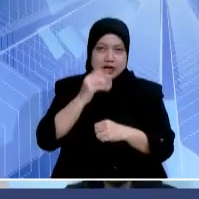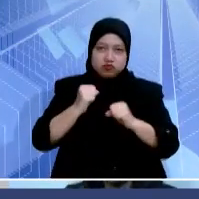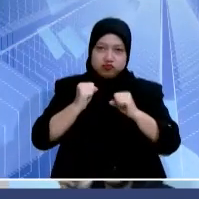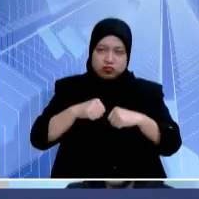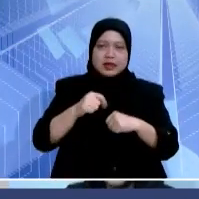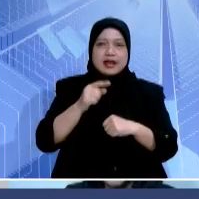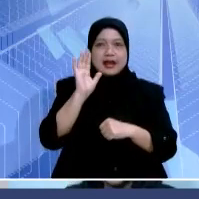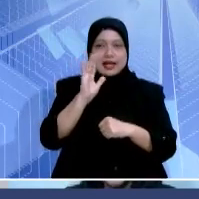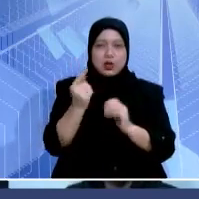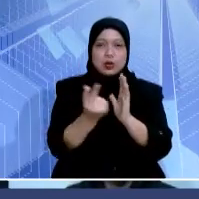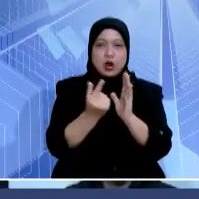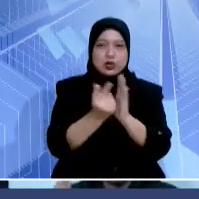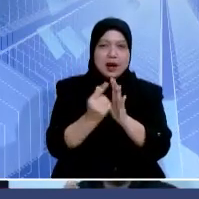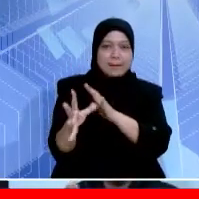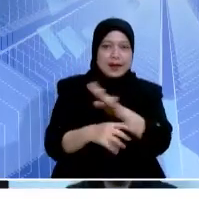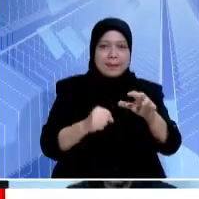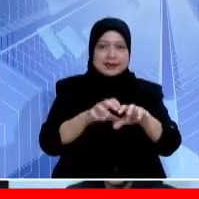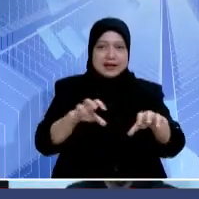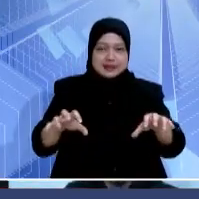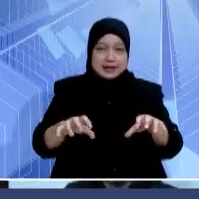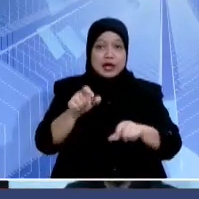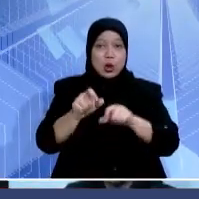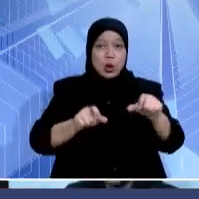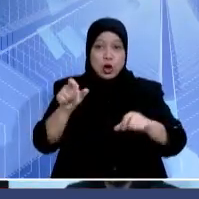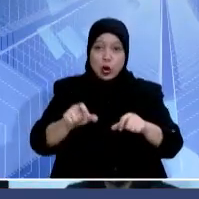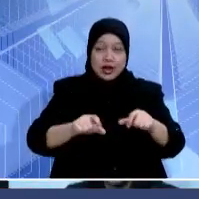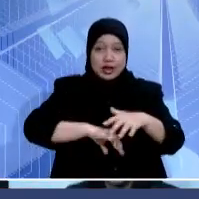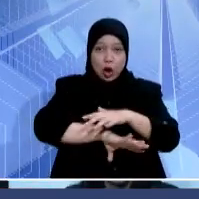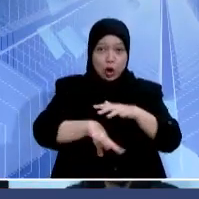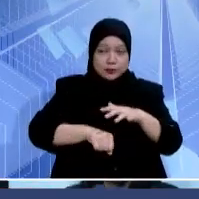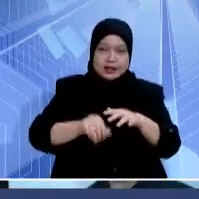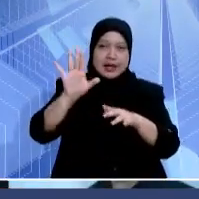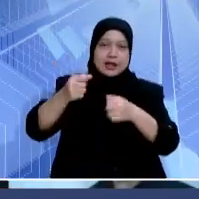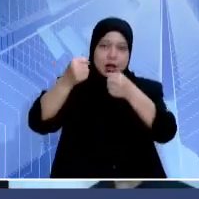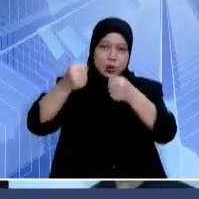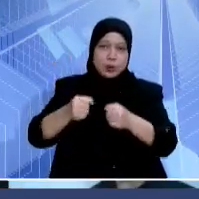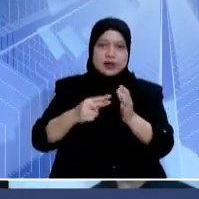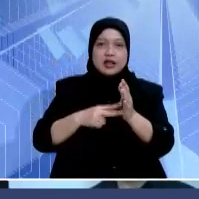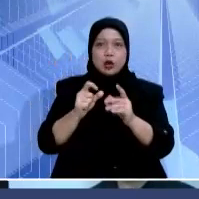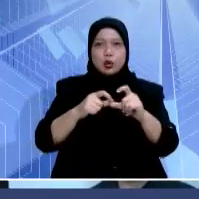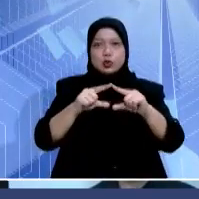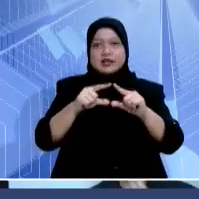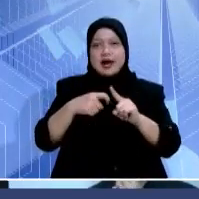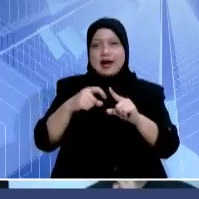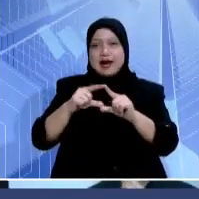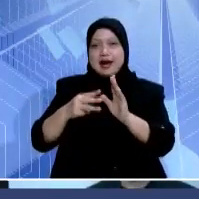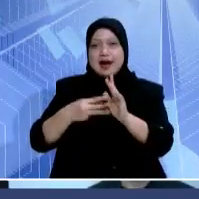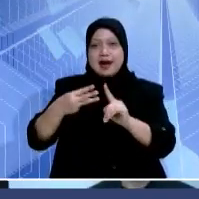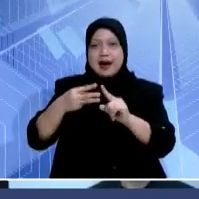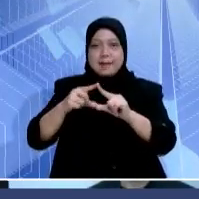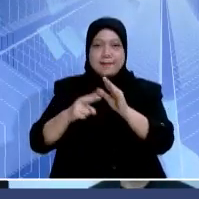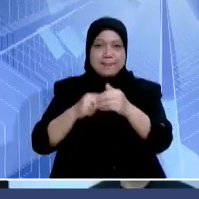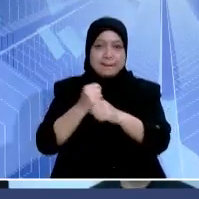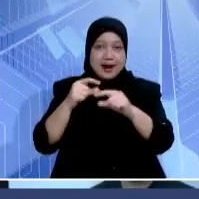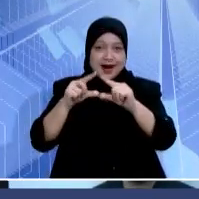undang-undang perampasan aset dan akan menyeret koruptor ke Nusa Kambangan agar jera. Ganjar menambahkan dengan demokrasi dan